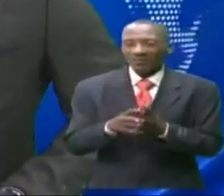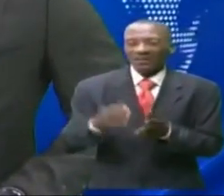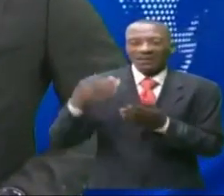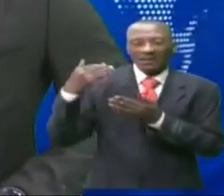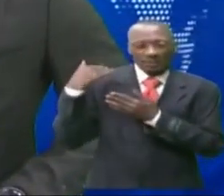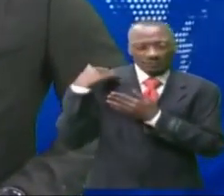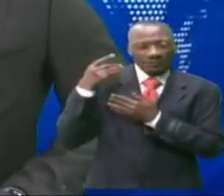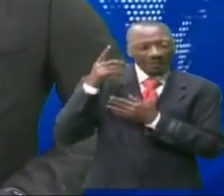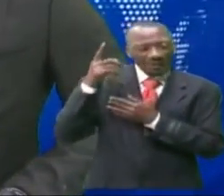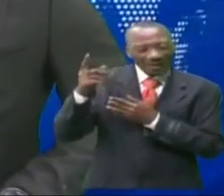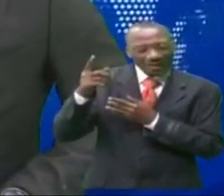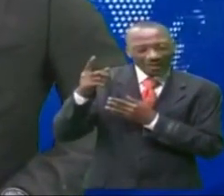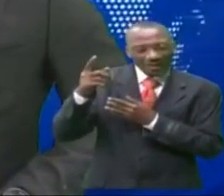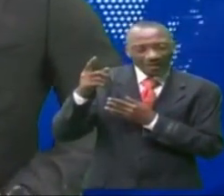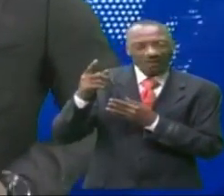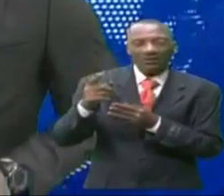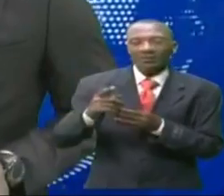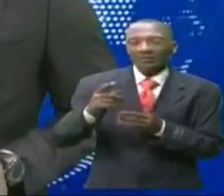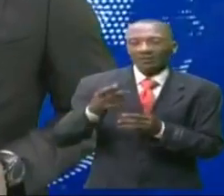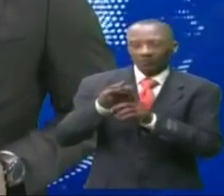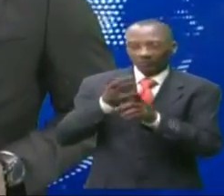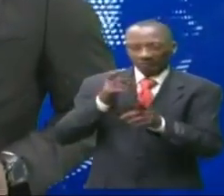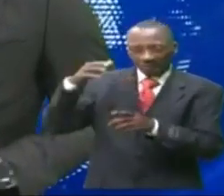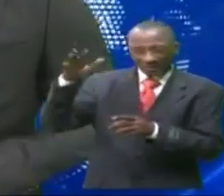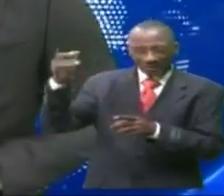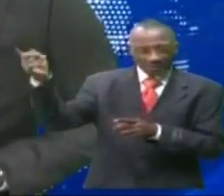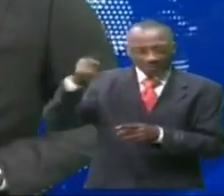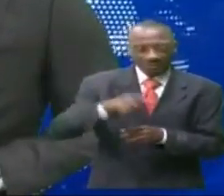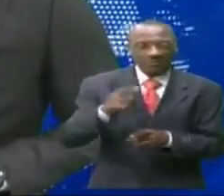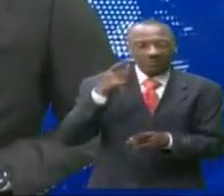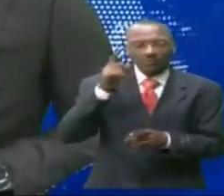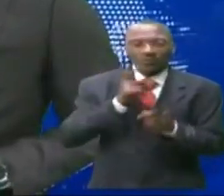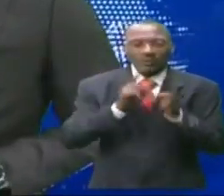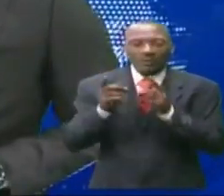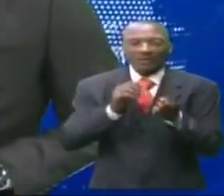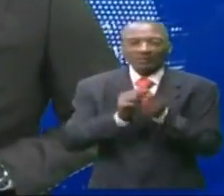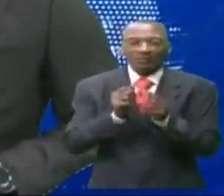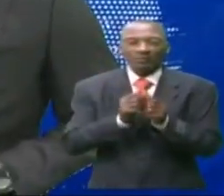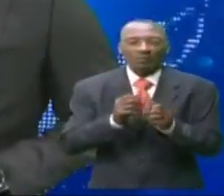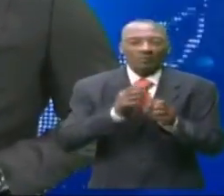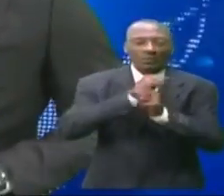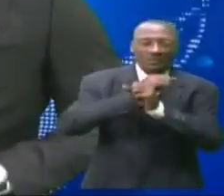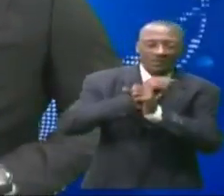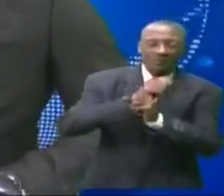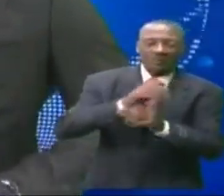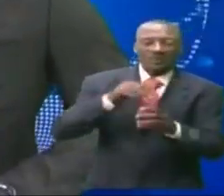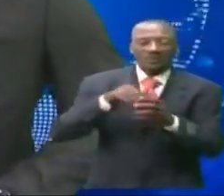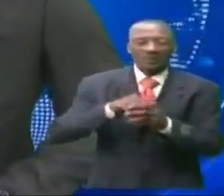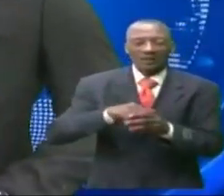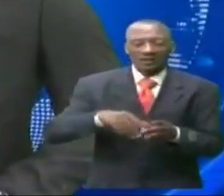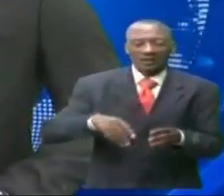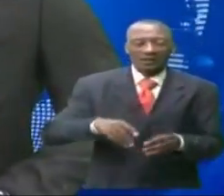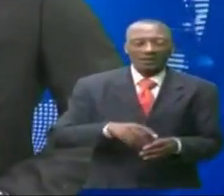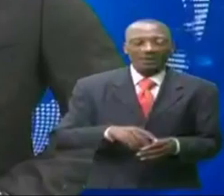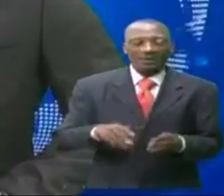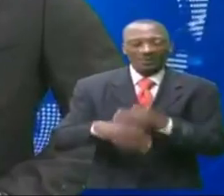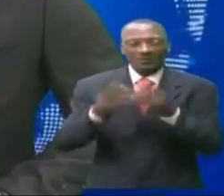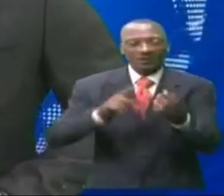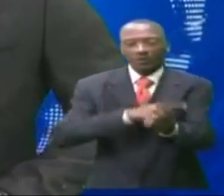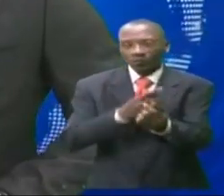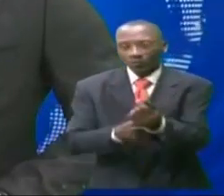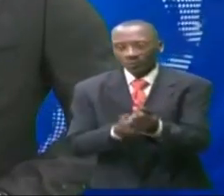dans le Nord Kivu. On débute le journal avec ses reportages de Patit Ndongo, Marcel Mubenga dans un film de Bienvenue